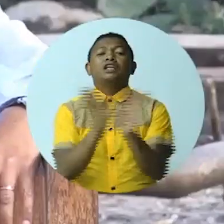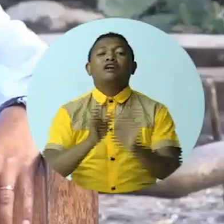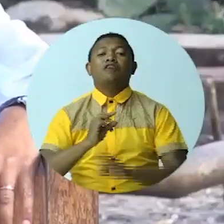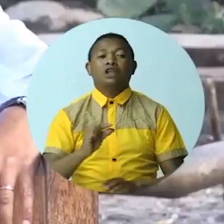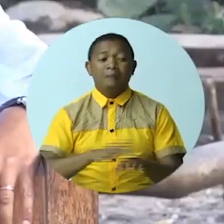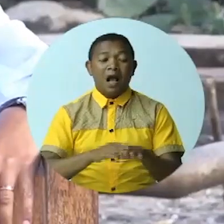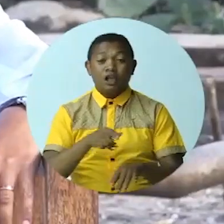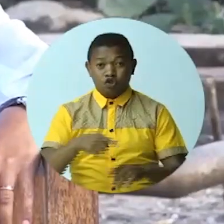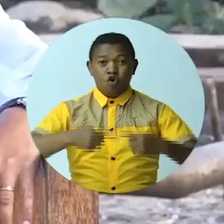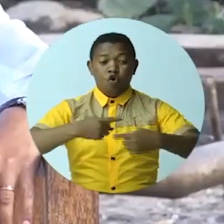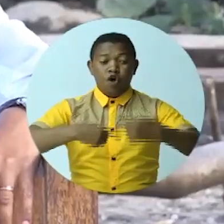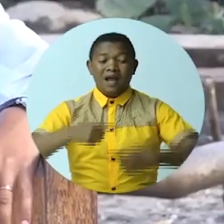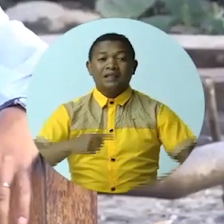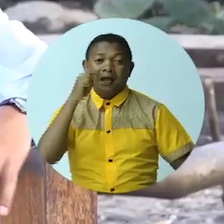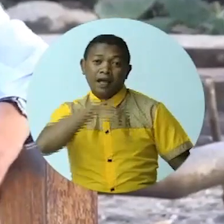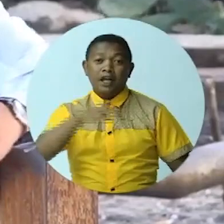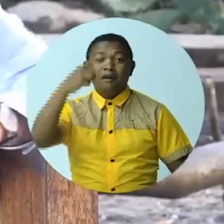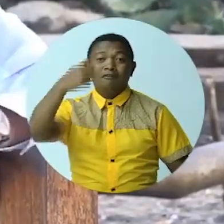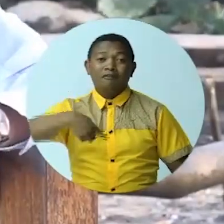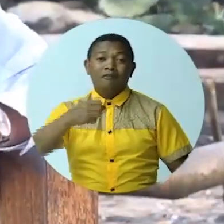malagasy io ho amintsika amboanina